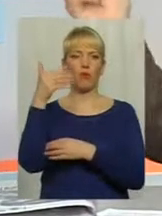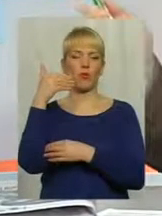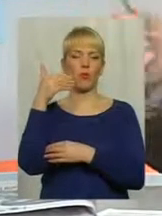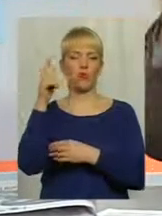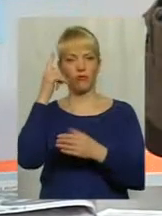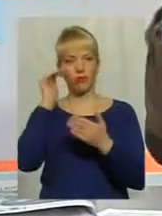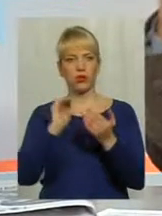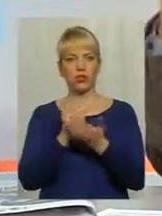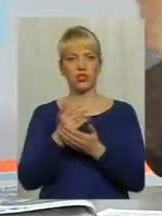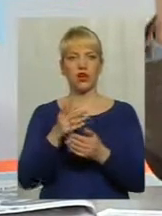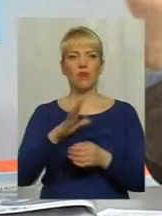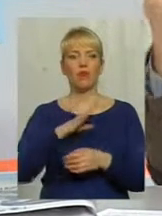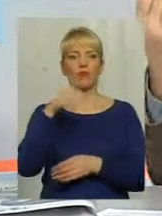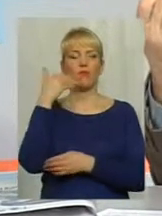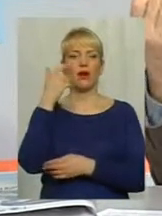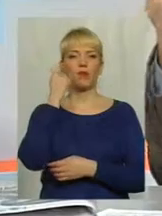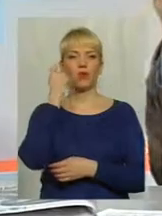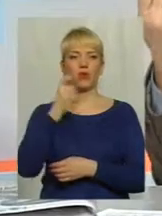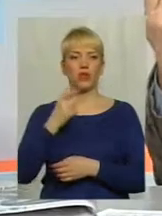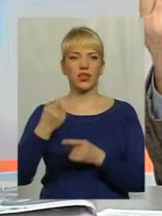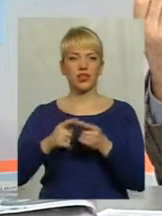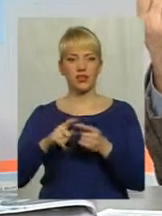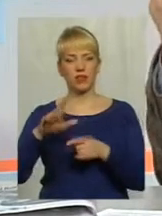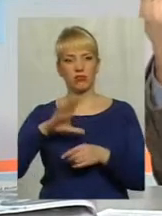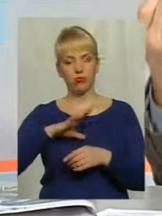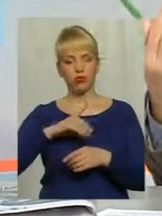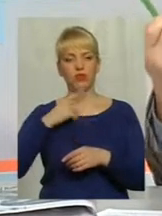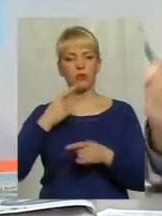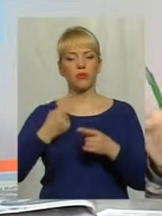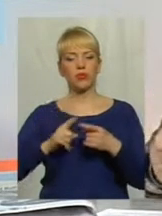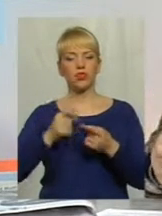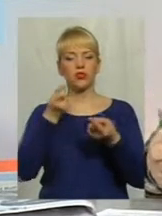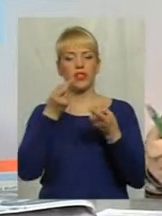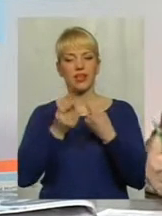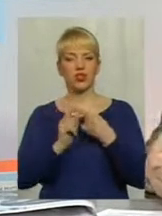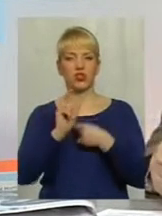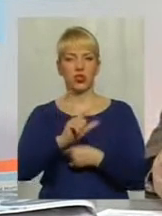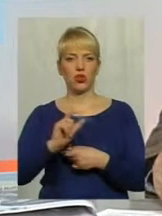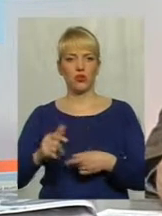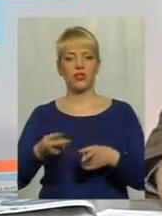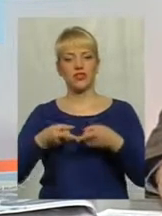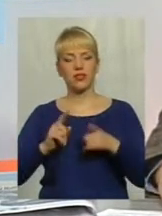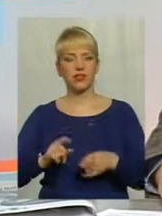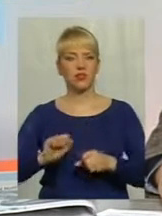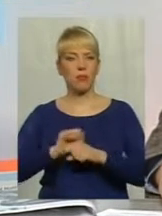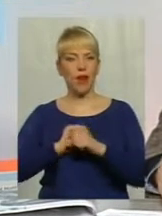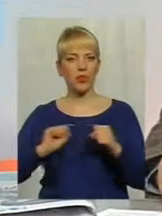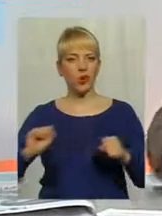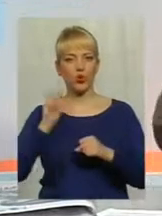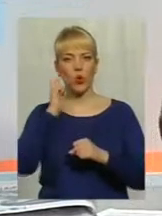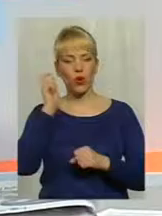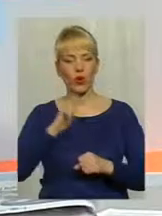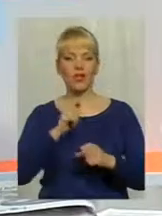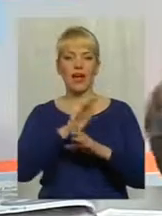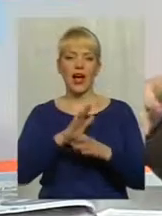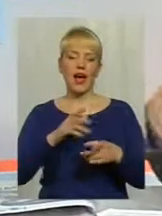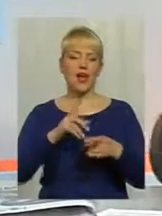там порозкидали, був прапор України. І це вже говорило, що це зовсім інші люди. Це дійсно патріоти України, а не